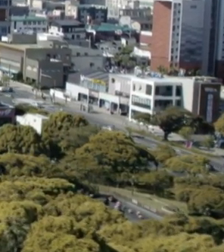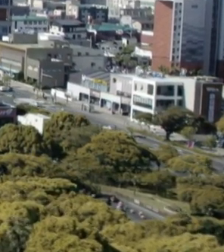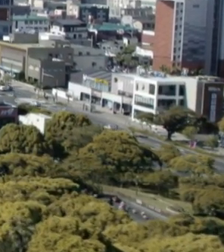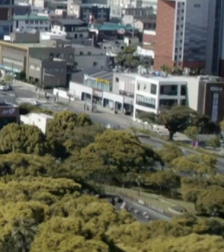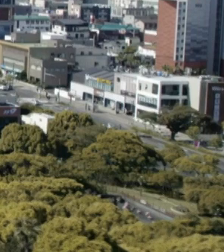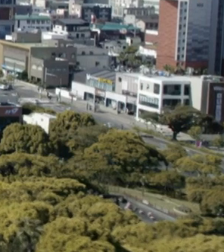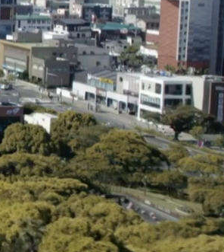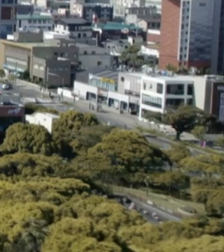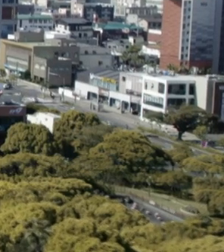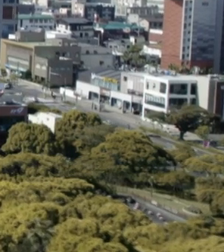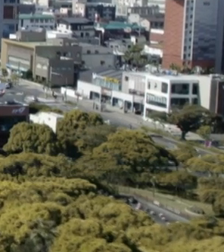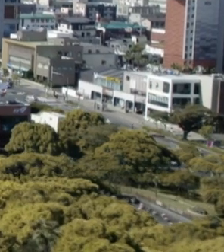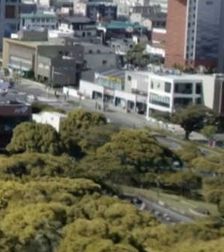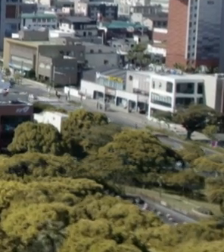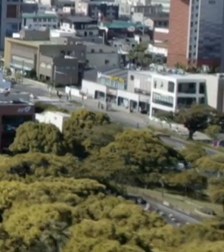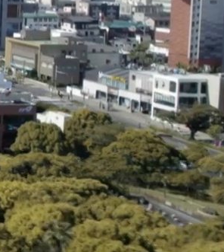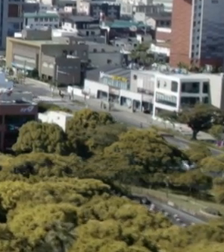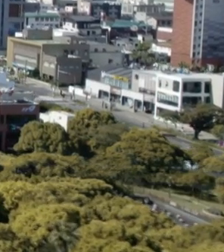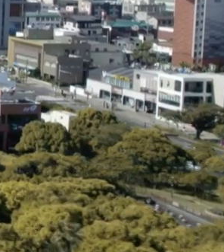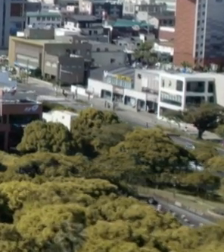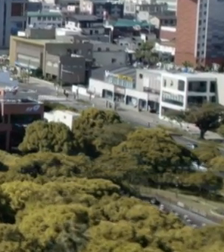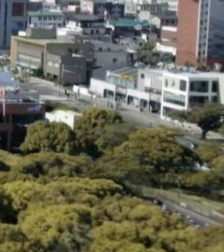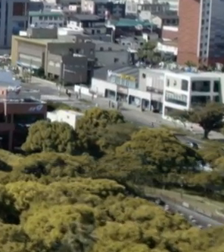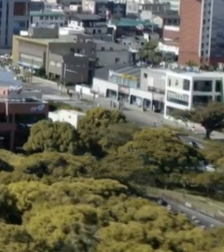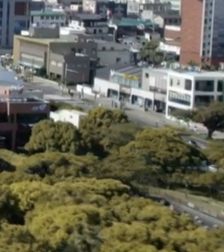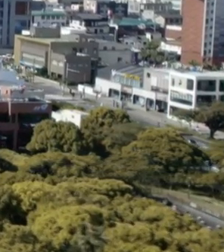글로벌 포럼 위드 분산 에너지 포럼을 개최합니다.